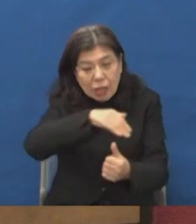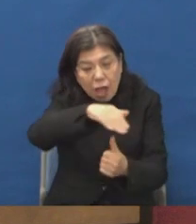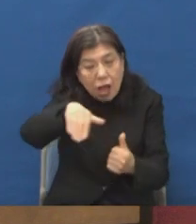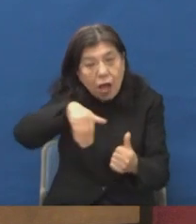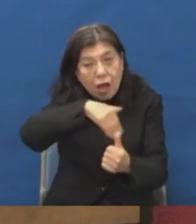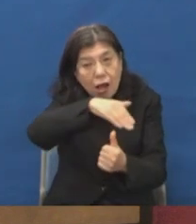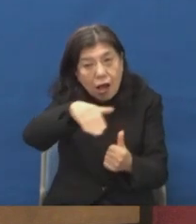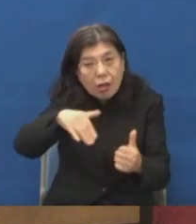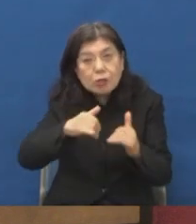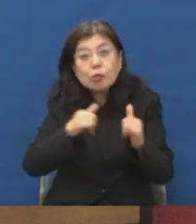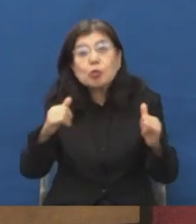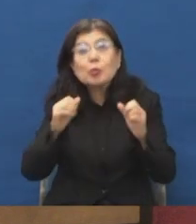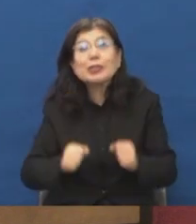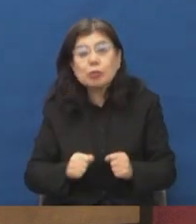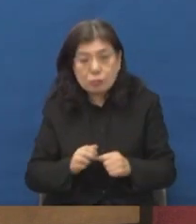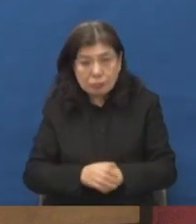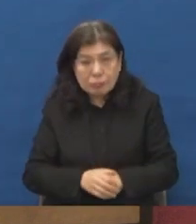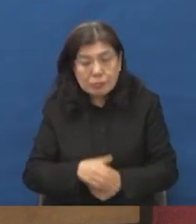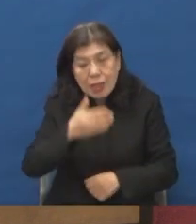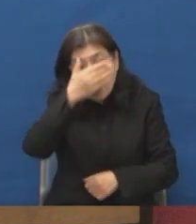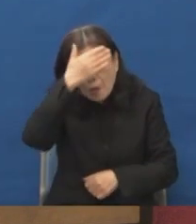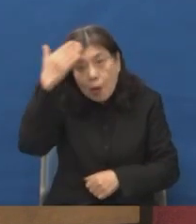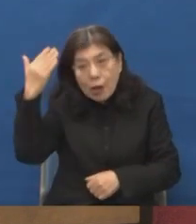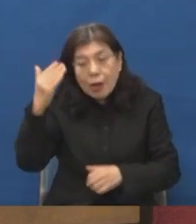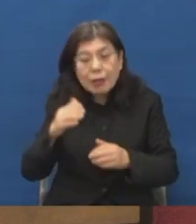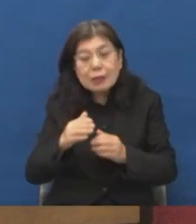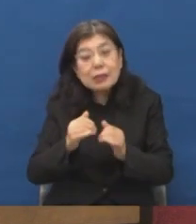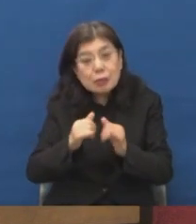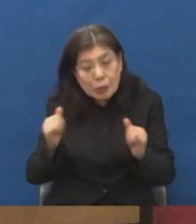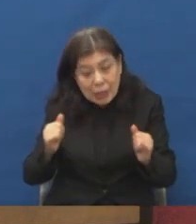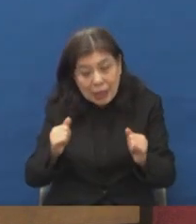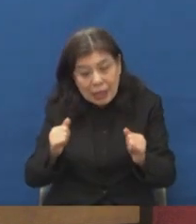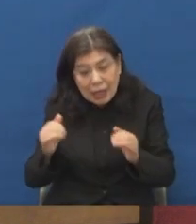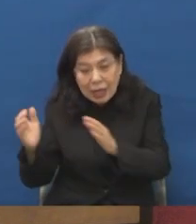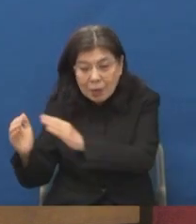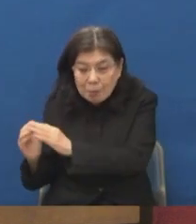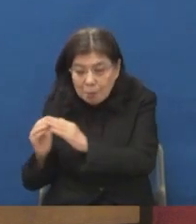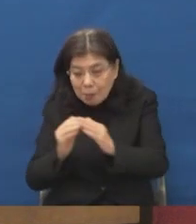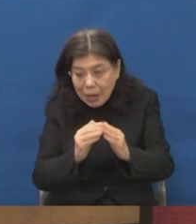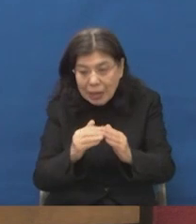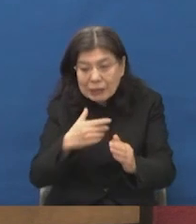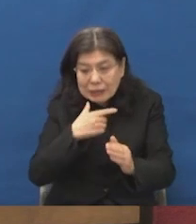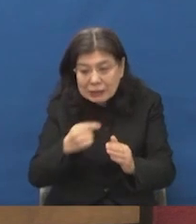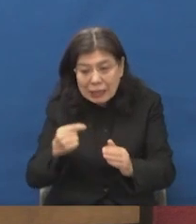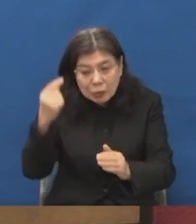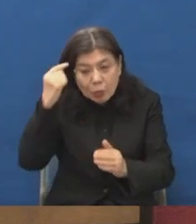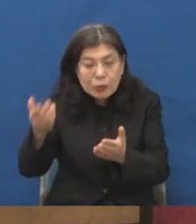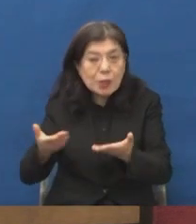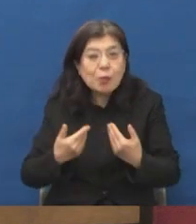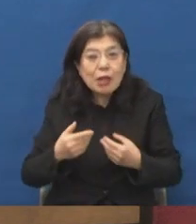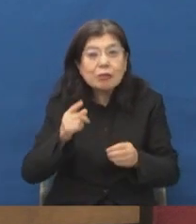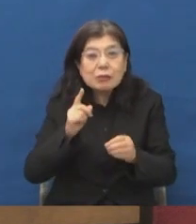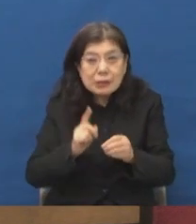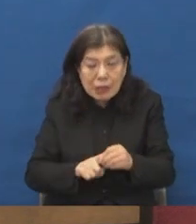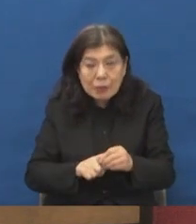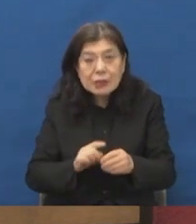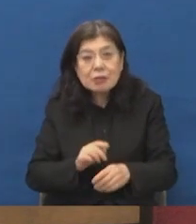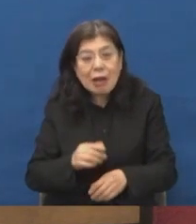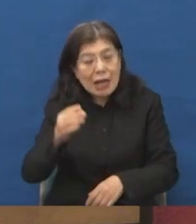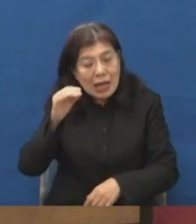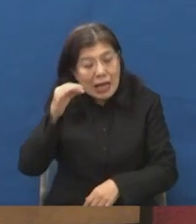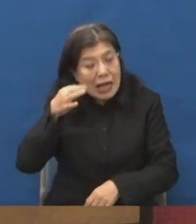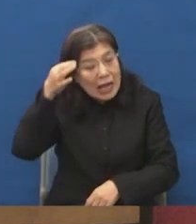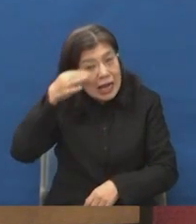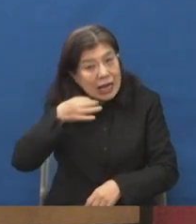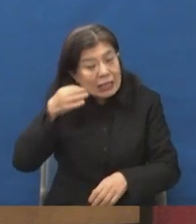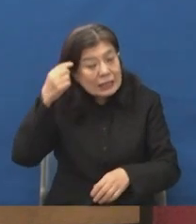。若い世代や移住者に選ばれる町を目指していくためには、価値観やライ